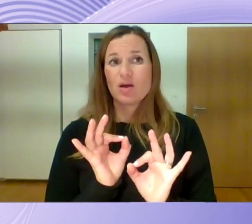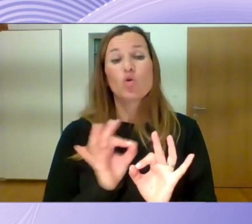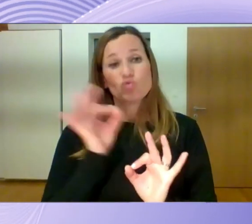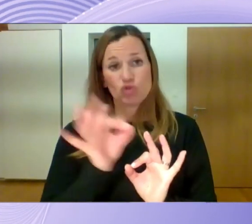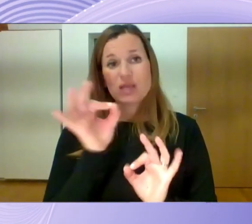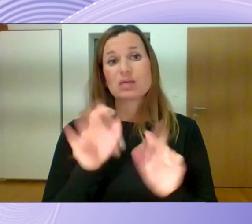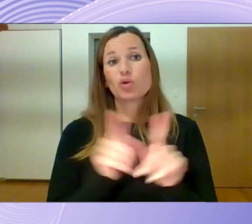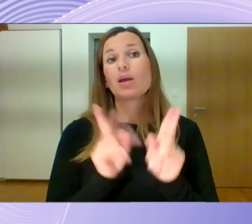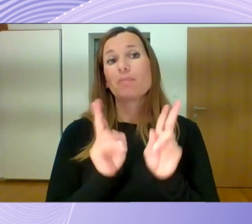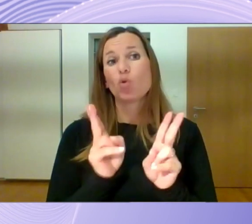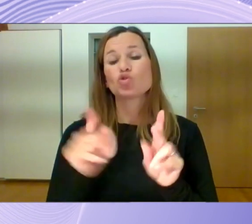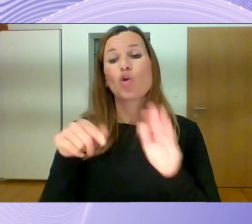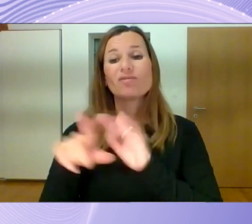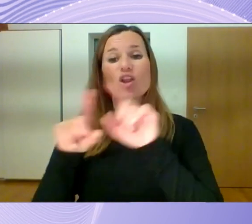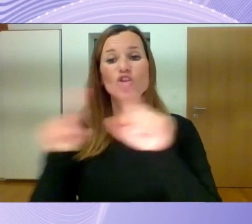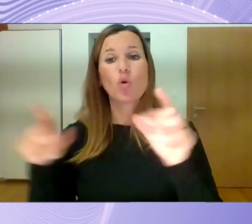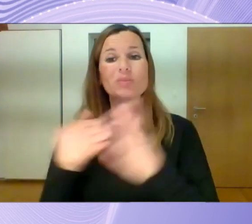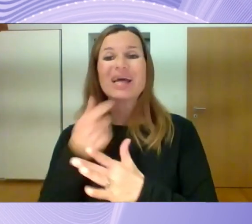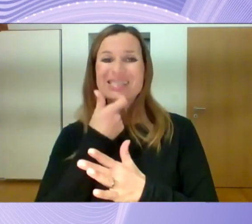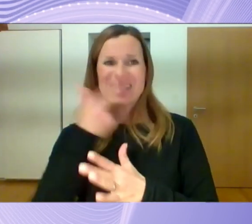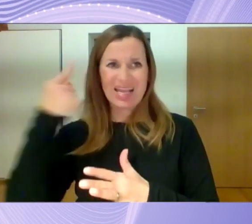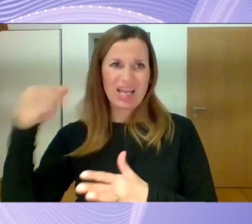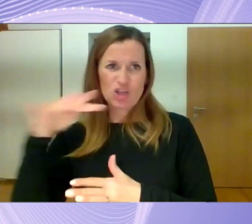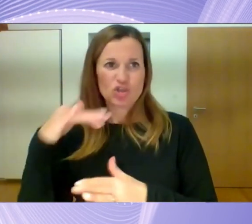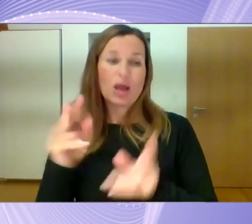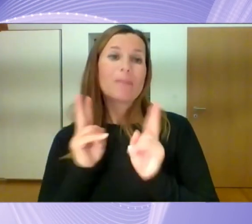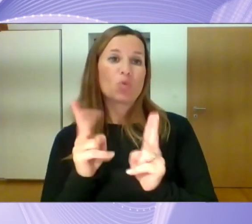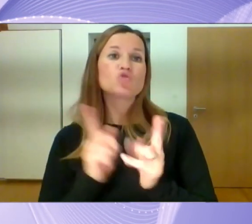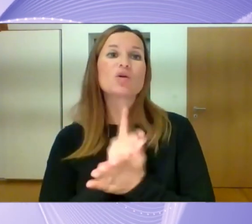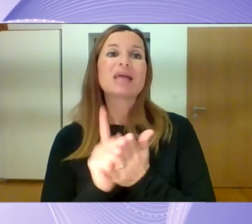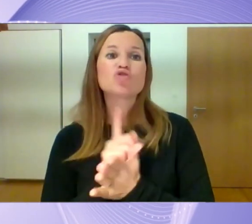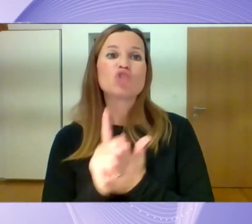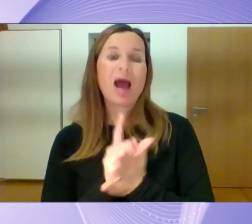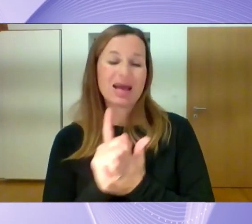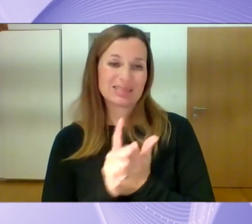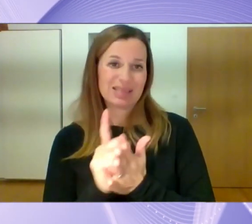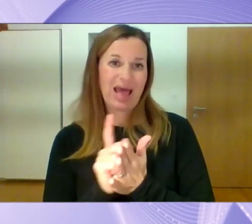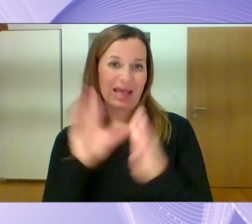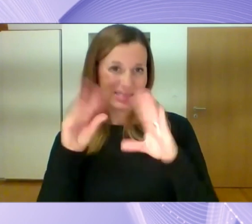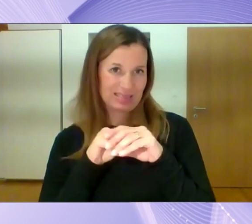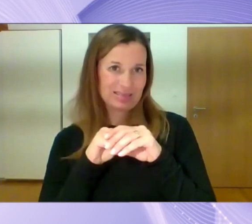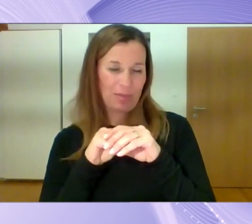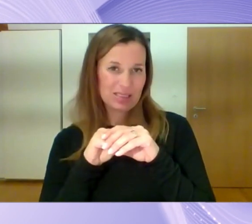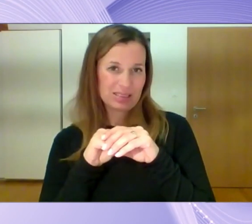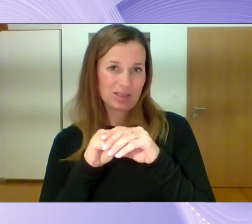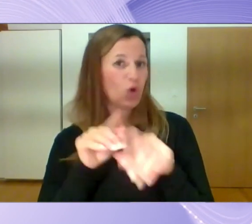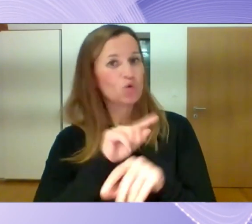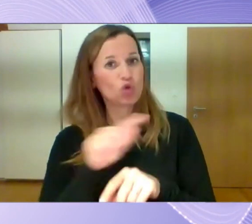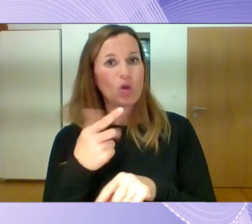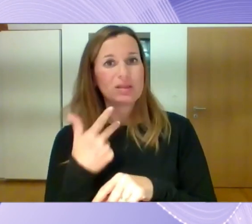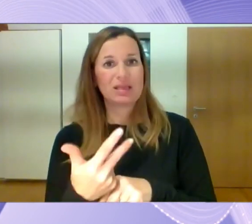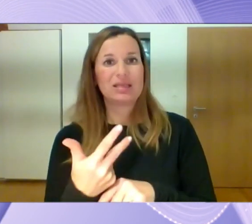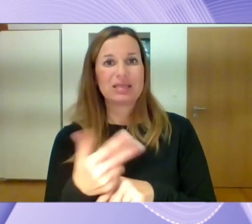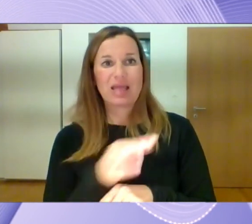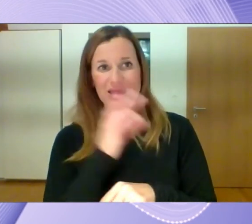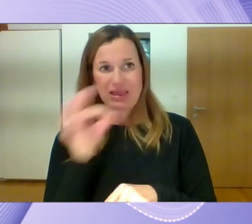možno v domove za starejše občane, je možna začasna namestitev. Do 30 dni je začasna